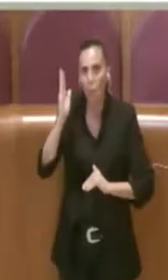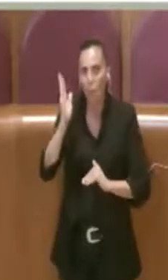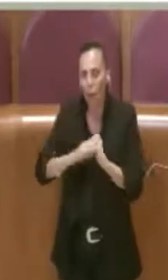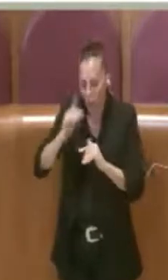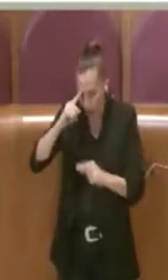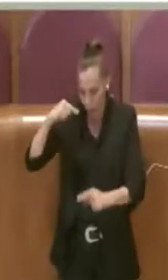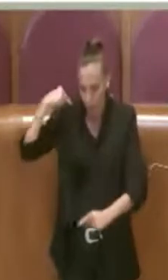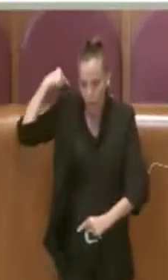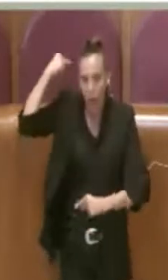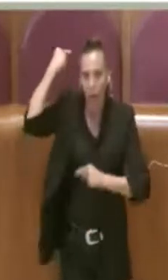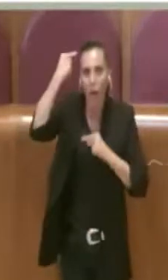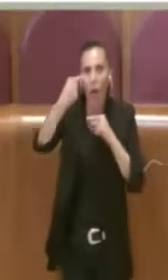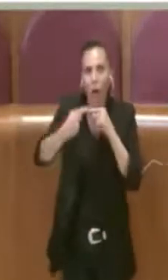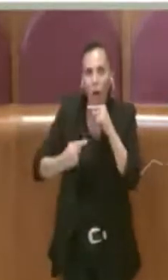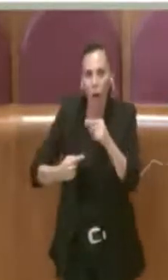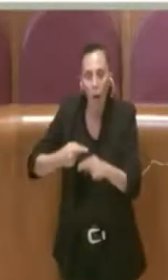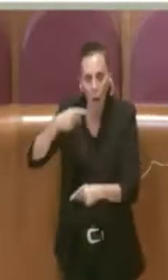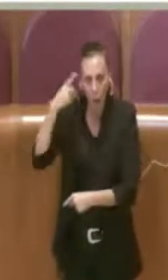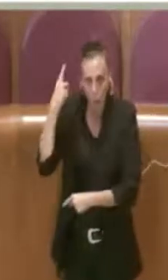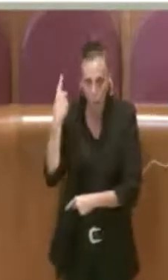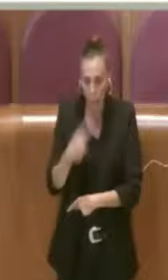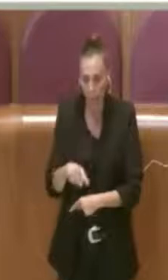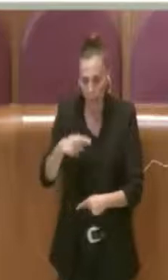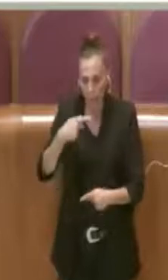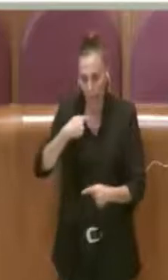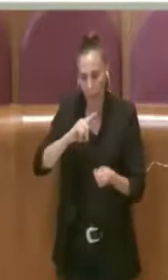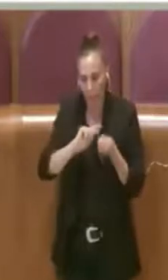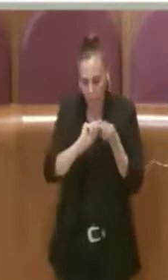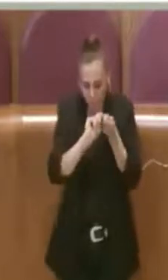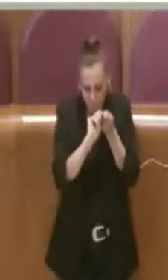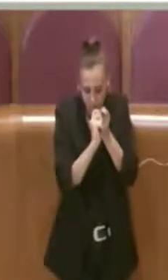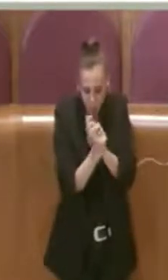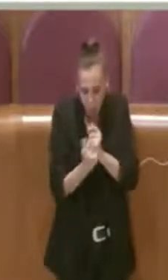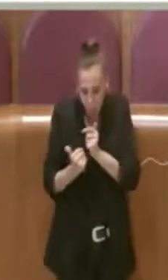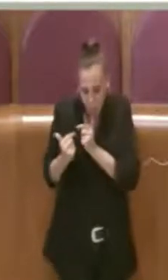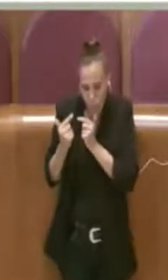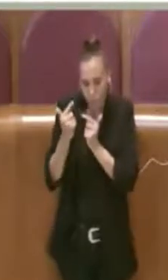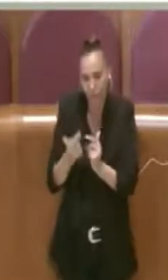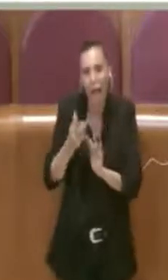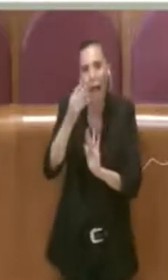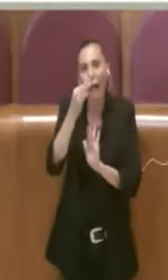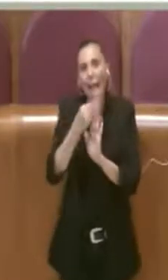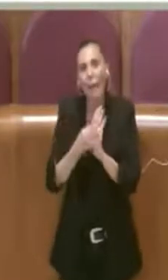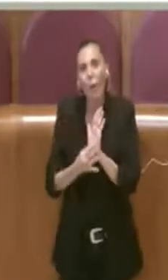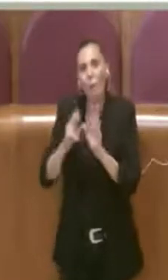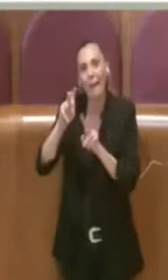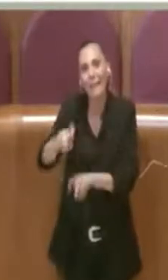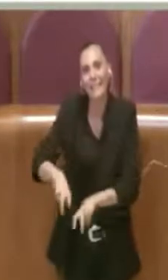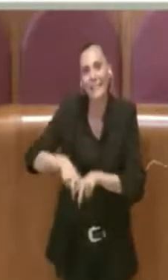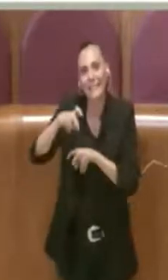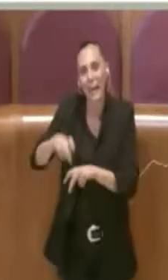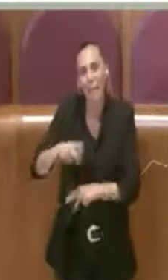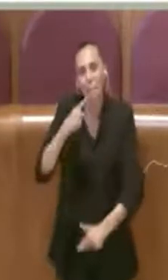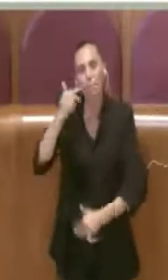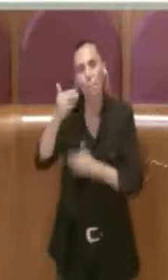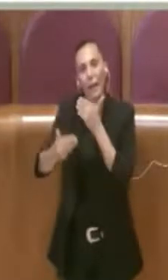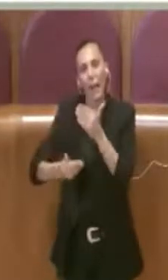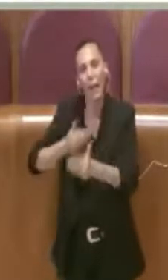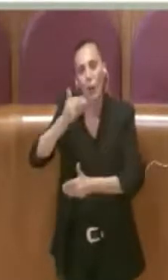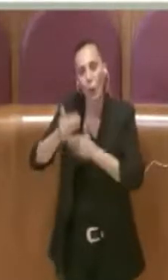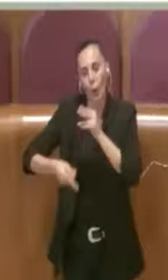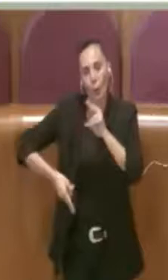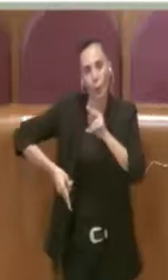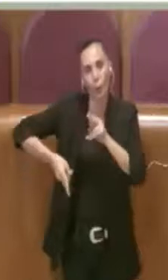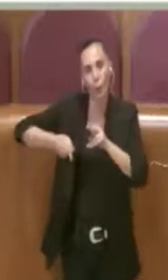posso dire, per apportare queste modifiche che migliorano il regolamento scavi e che sono necessarie